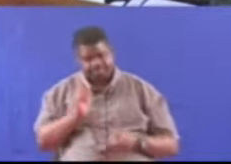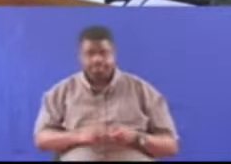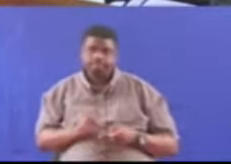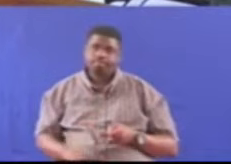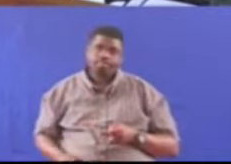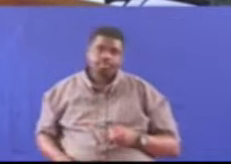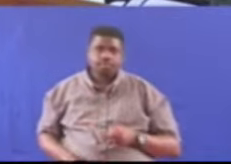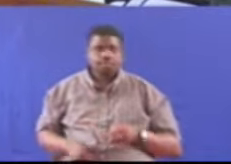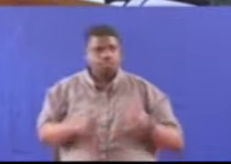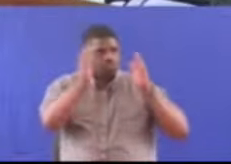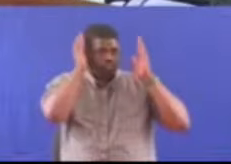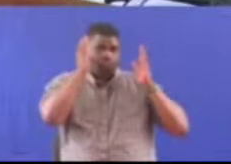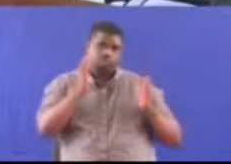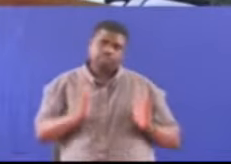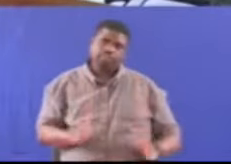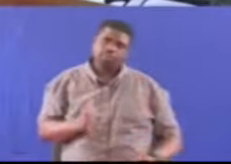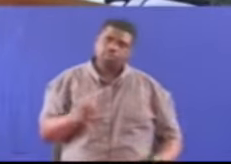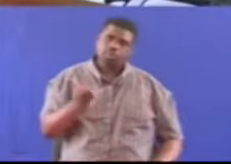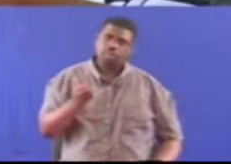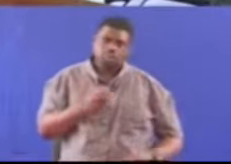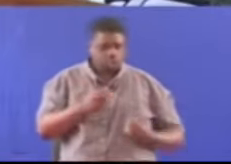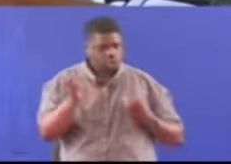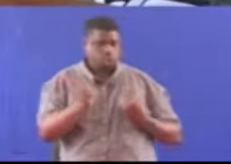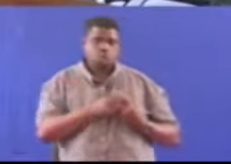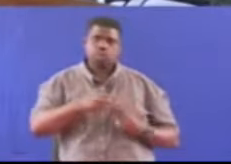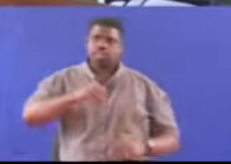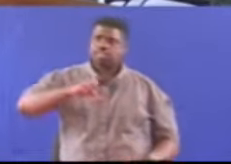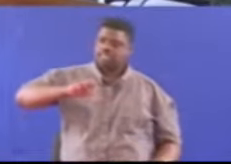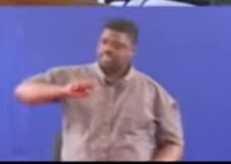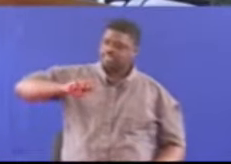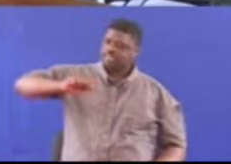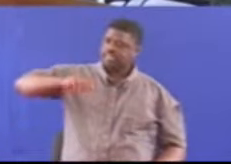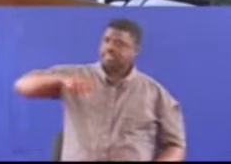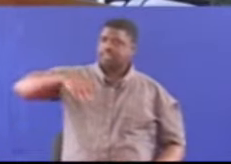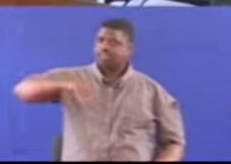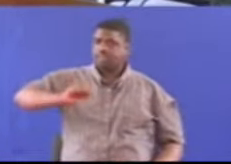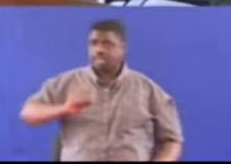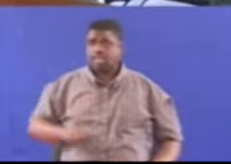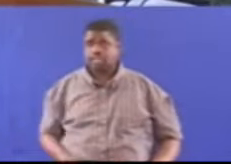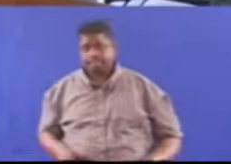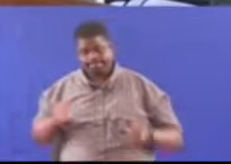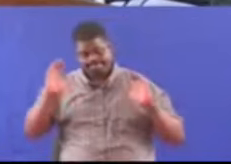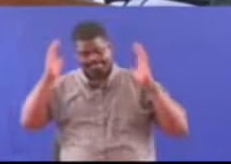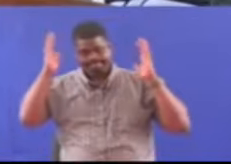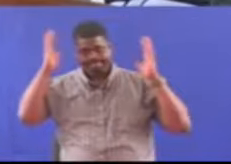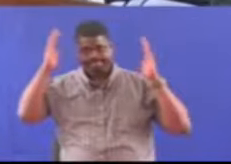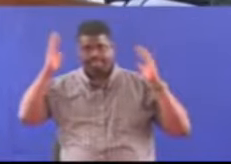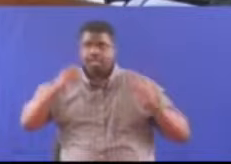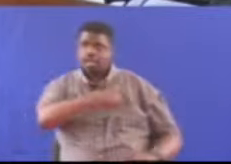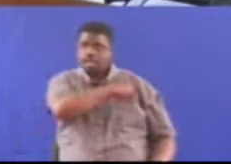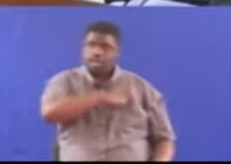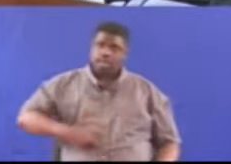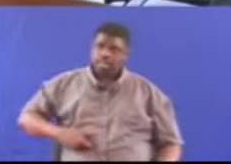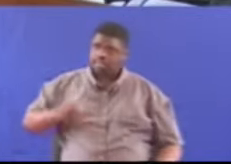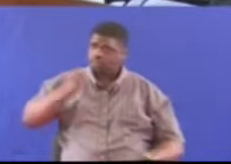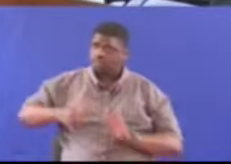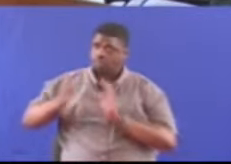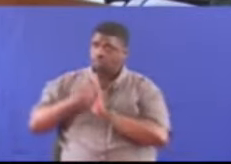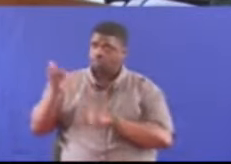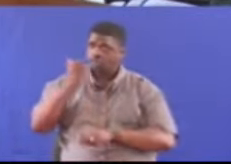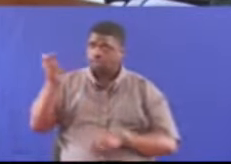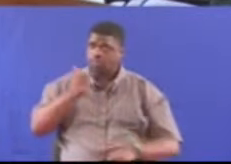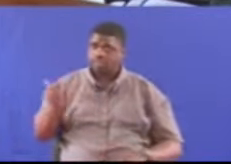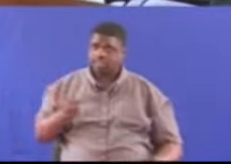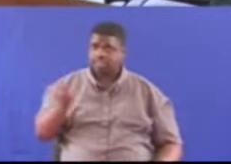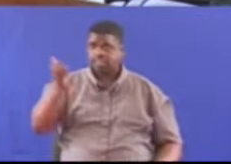ni Mheshimiwa Dr. Samia Suluhu Hassan, Rais wa Jamhuri ya Muungano wa